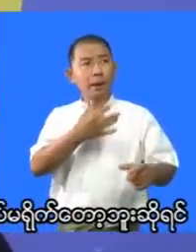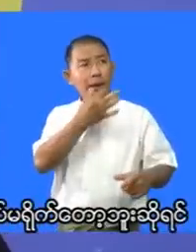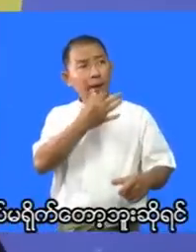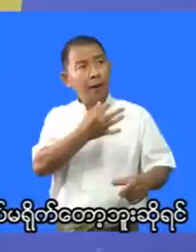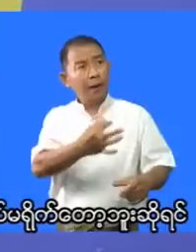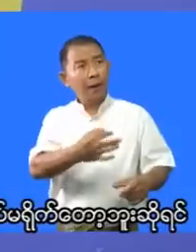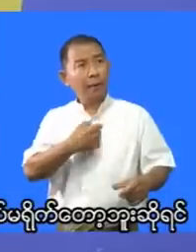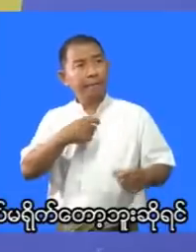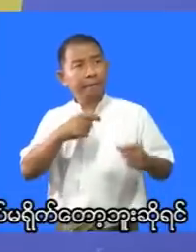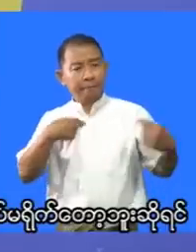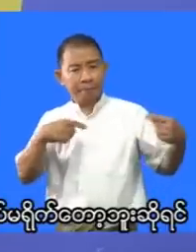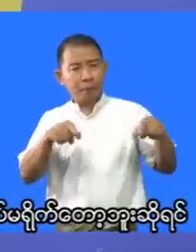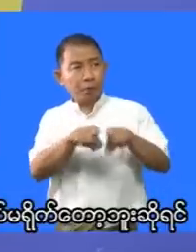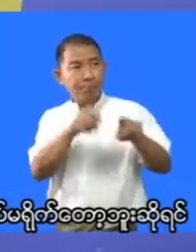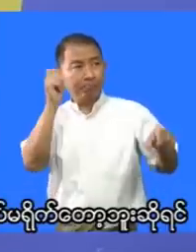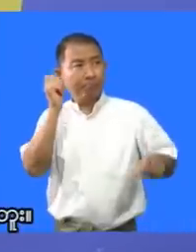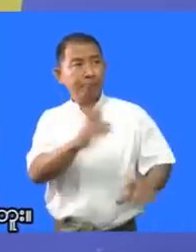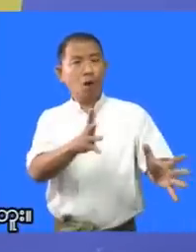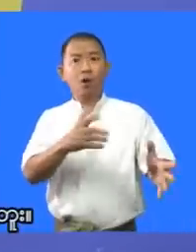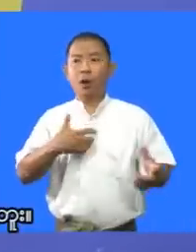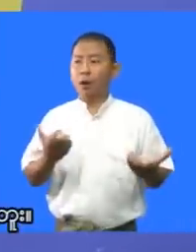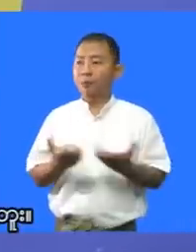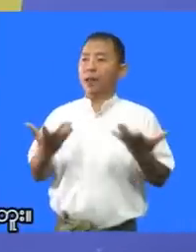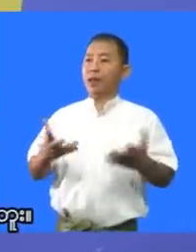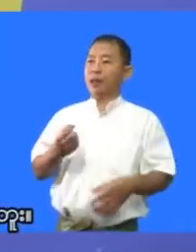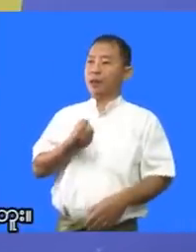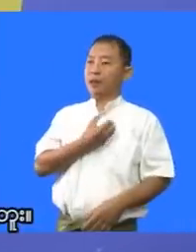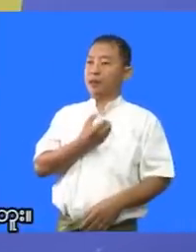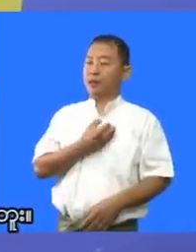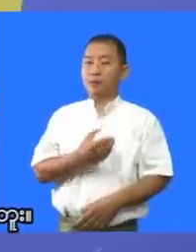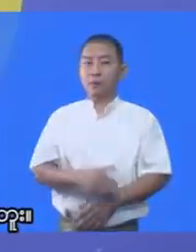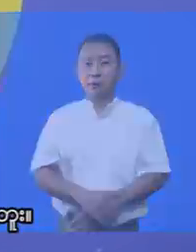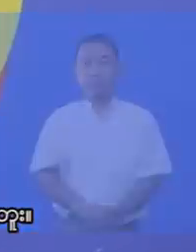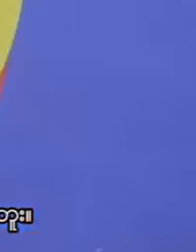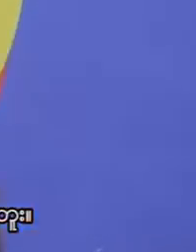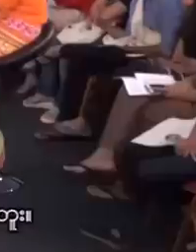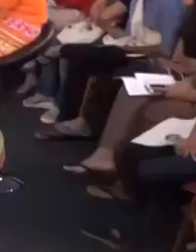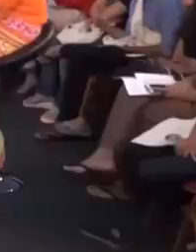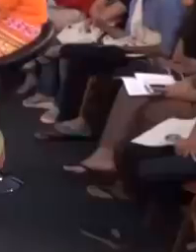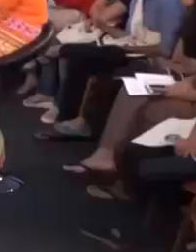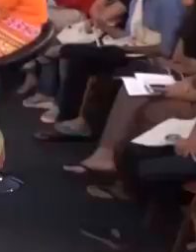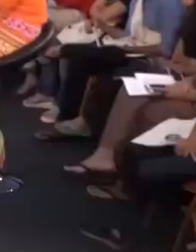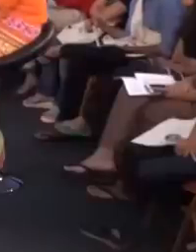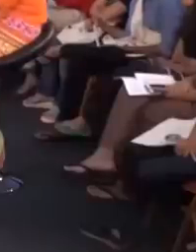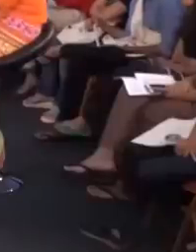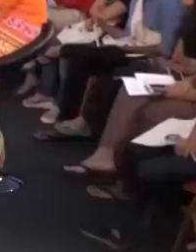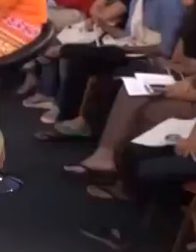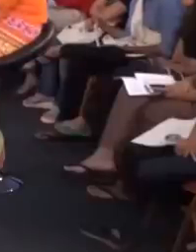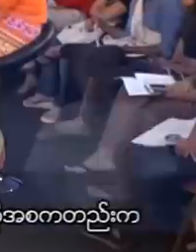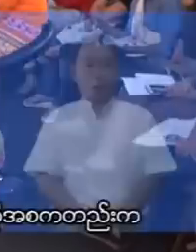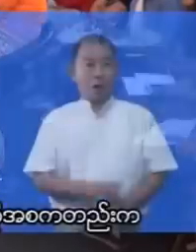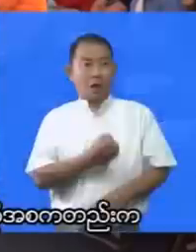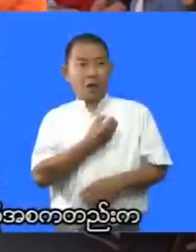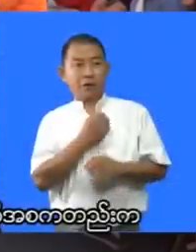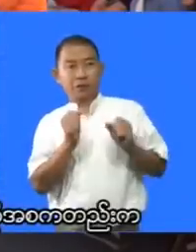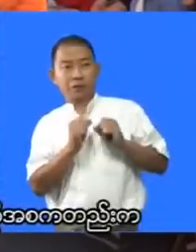င်းဒါမလို့ဒါအဲ့ဒါဆိုခင်ဗျားနဲ့ကြောက်မရိုက်တော့ဘူးဆိုလို့ရှိရင ်အဲ့ဒါလည်းကြောက်ရသေးရလား အဲ့ဒါလည်းကြောက်ရတယ်အဲ့ဒါလုံးမဖြစ်တော့ဘူ းအဲ့ဒါကြောင့်ကျွန်တော်တို့ကမင်းရှင်လုံကကြာဆ